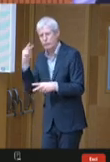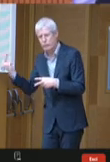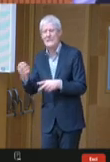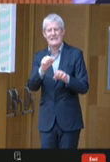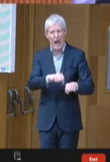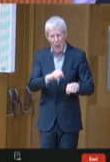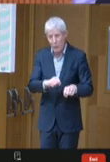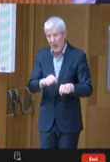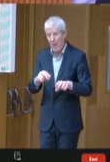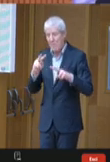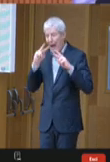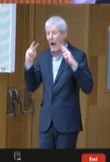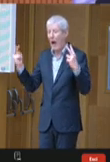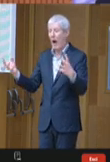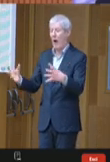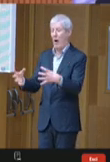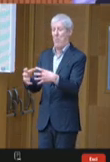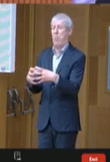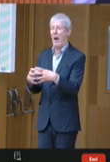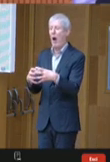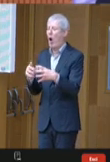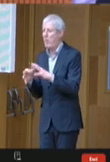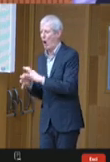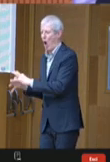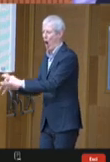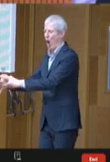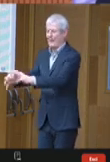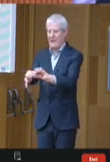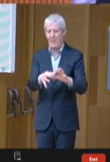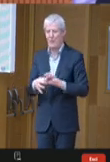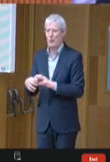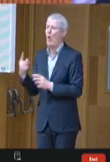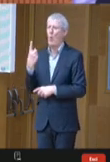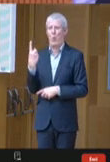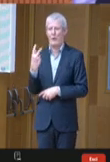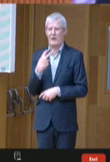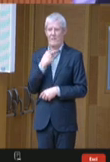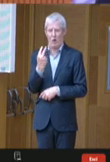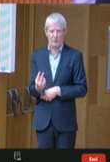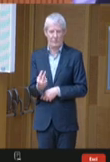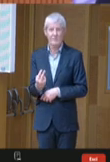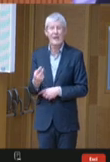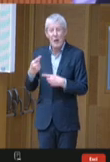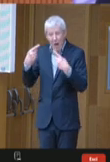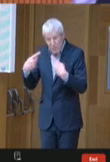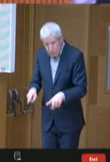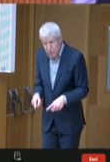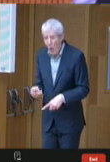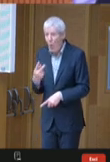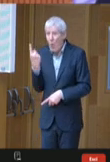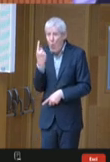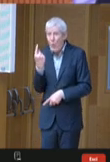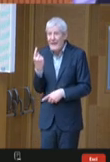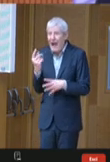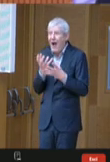salute, ma che cerca in modo coordinato di avere un'unica voce. No? E solo quando si riesce ad avere un'unica voce